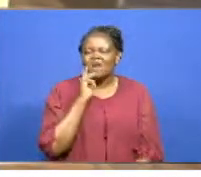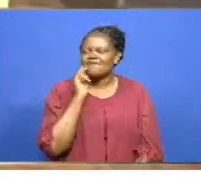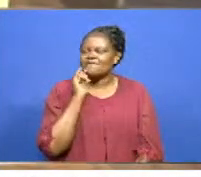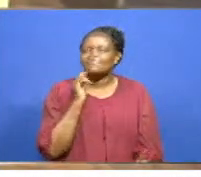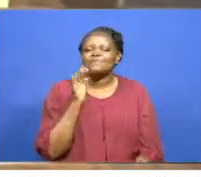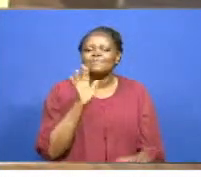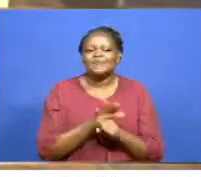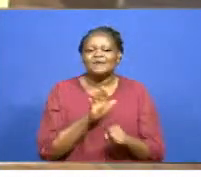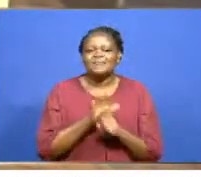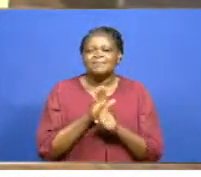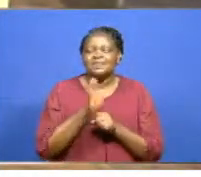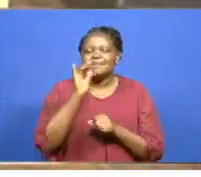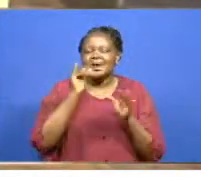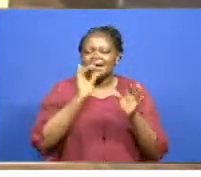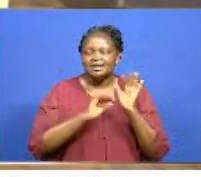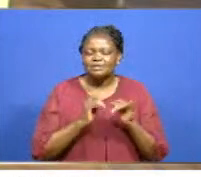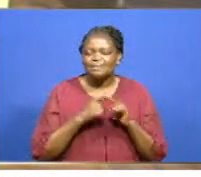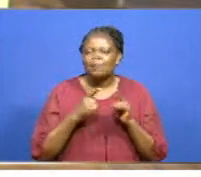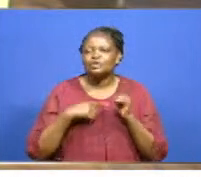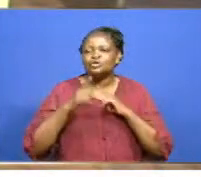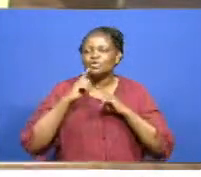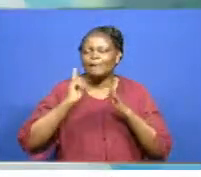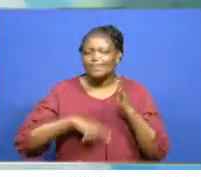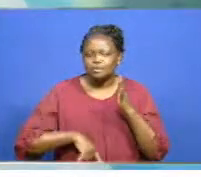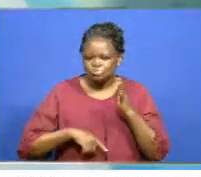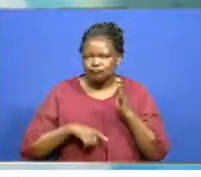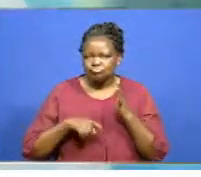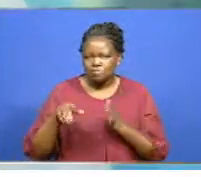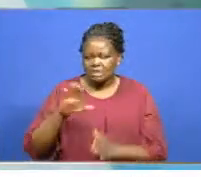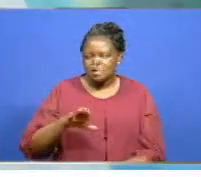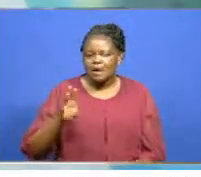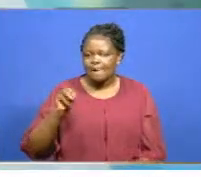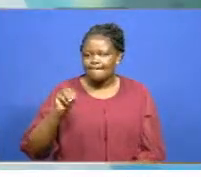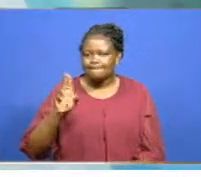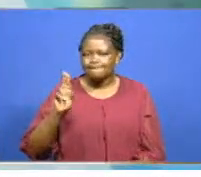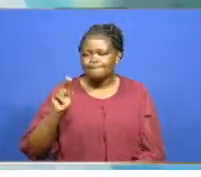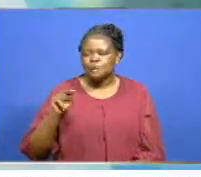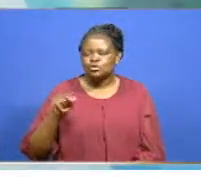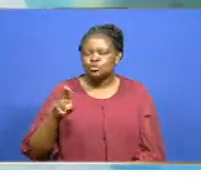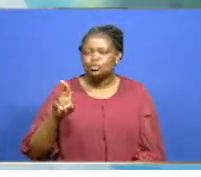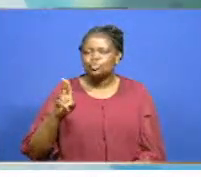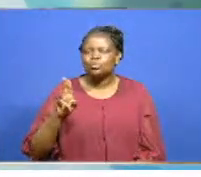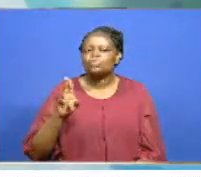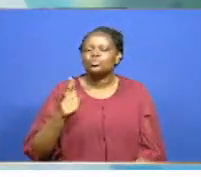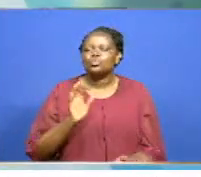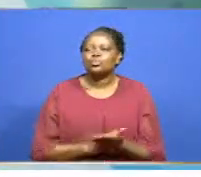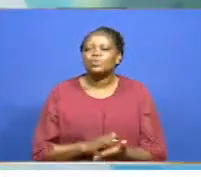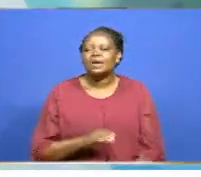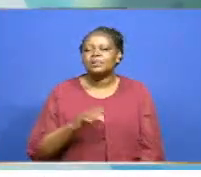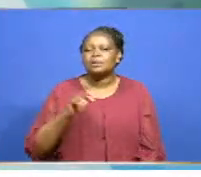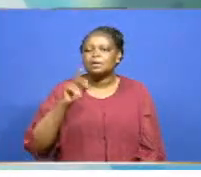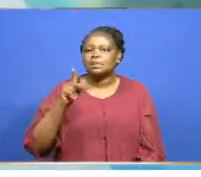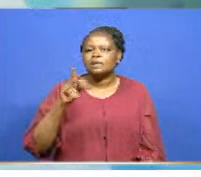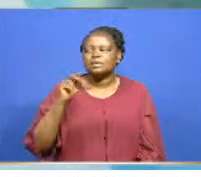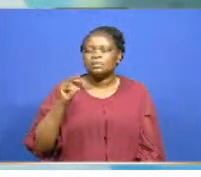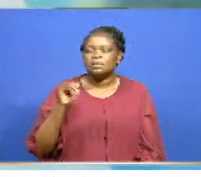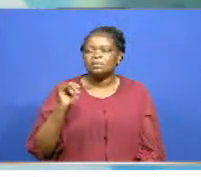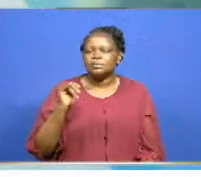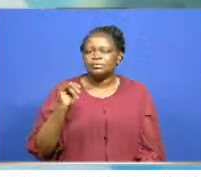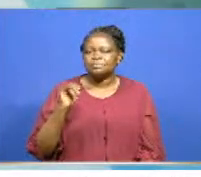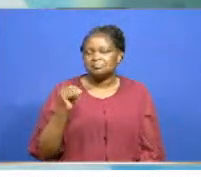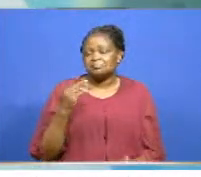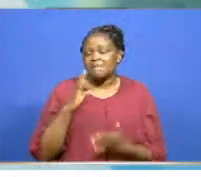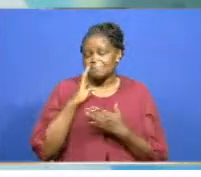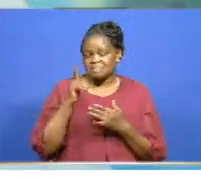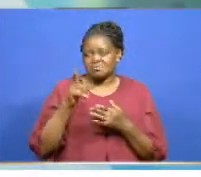lakini ningependa tuzungumze kuhusiana na maeneo bunge ya Matungu na kule katika eneo bunge la Kabuchai. Pengine